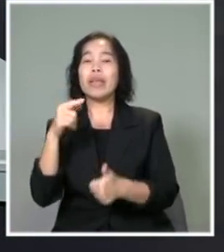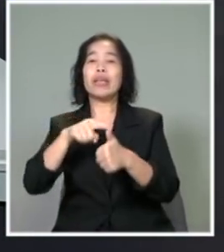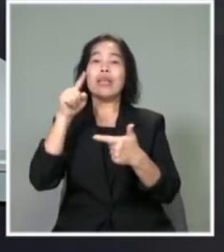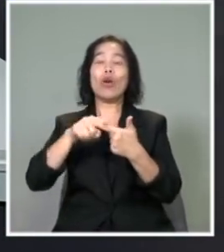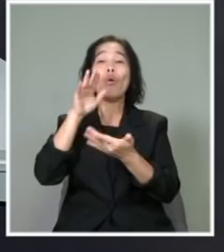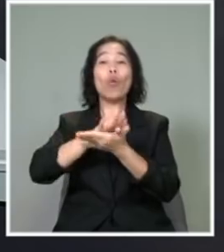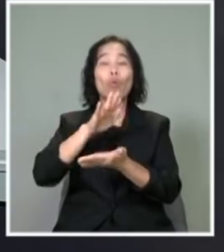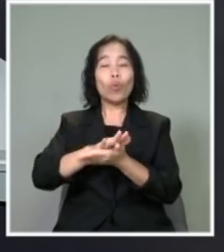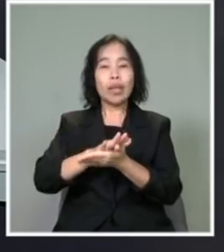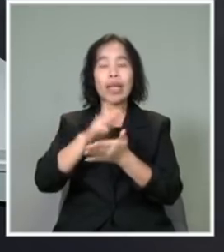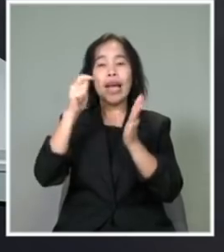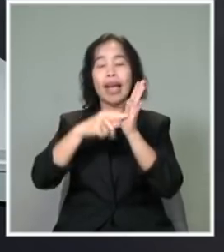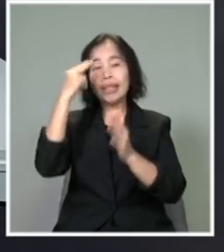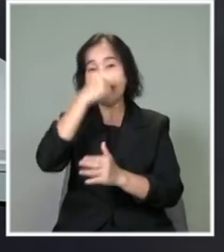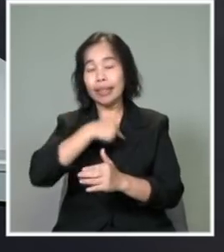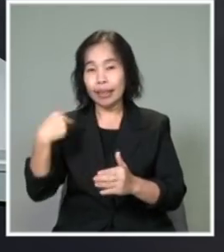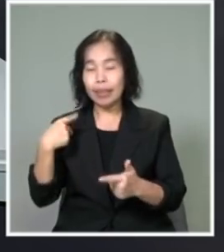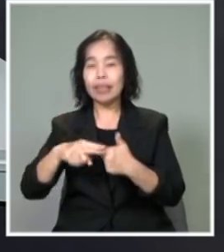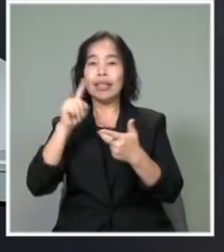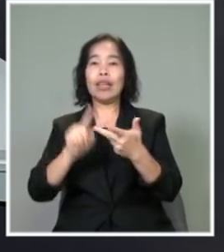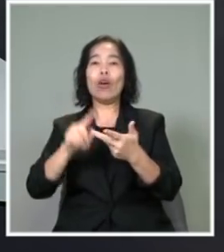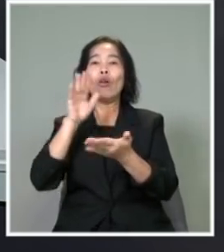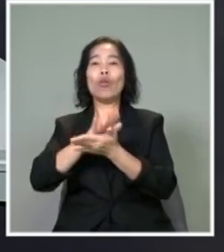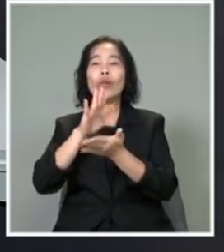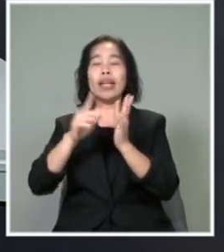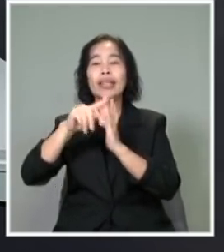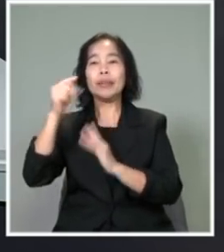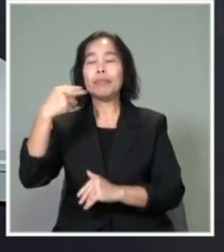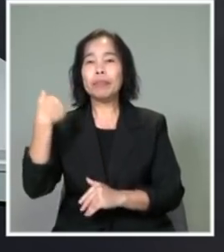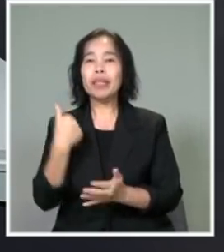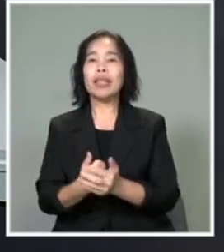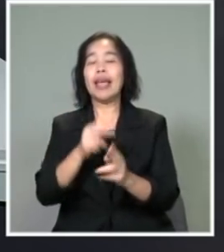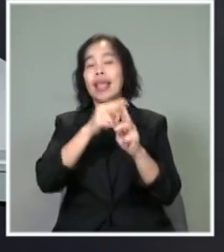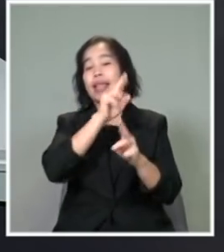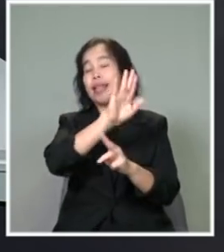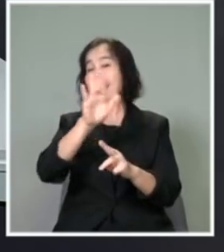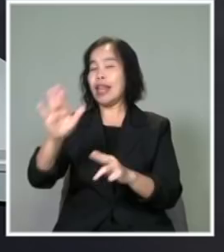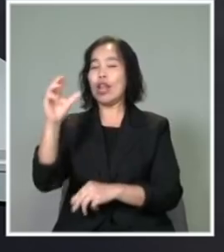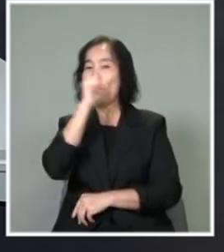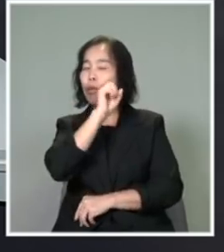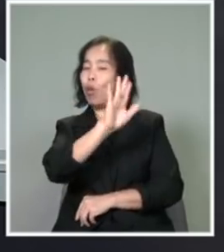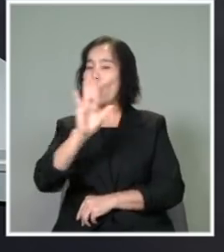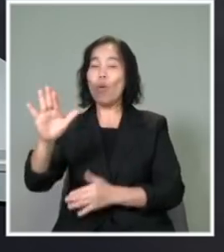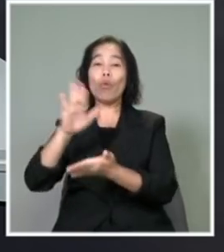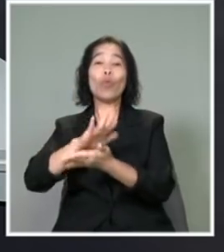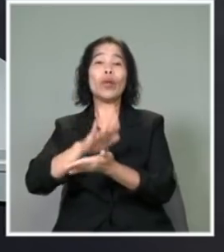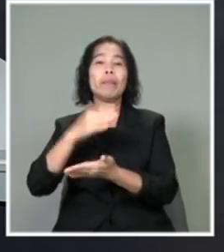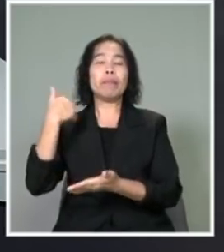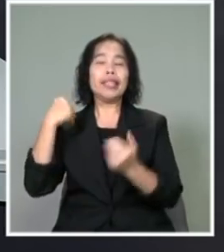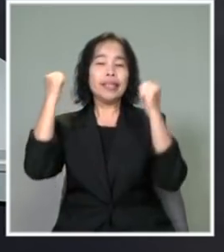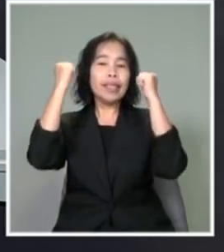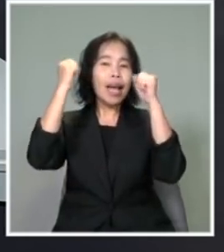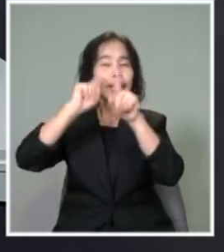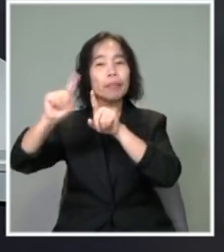อัสสัมชัญคริสเตียนนะครับแล้วก็โรงเรียนเทพศิรินทร์นะครับได้มาสอนเพลงเชียร์ของโรงเรียนตัวเองแล้วจะเป็นอย่างเงี้ยครับวนไปใน4โรงเรียนนะครับก็สนุกสนาน